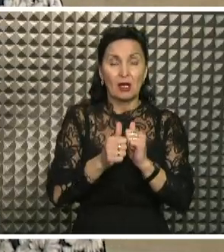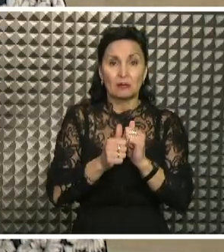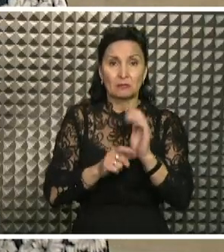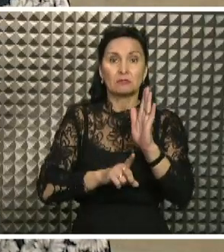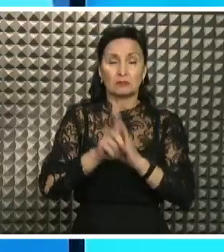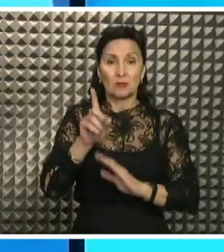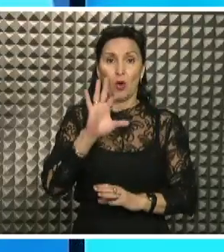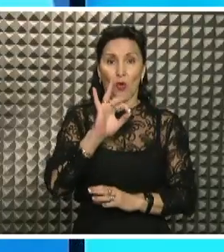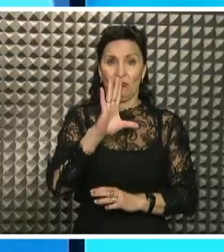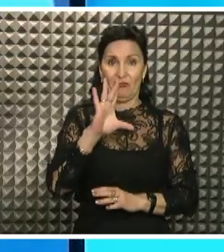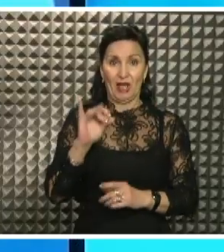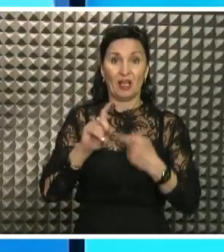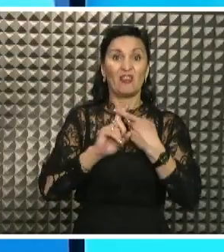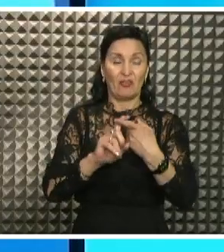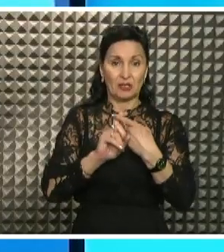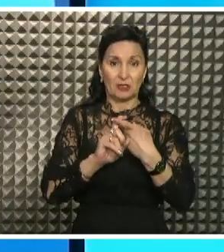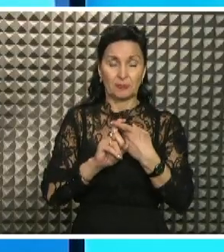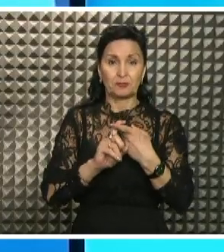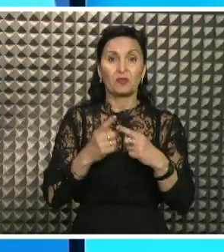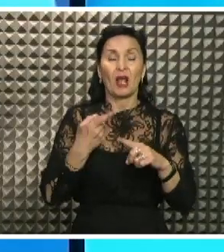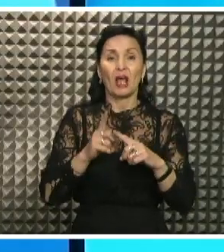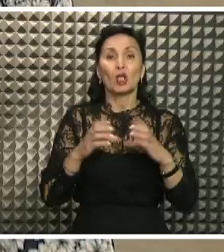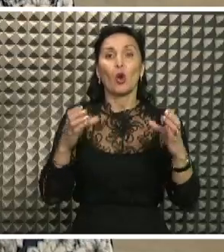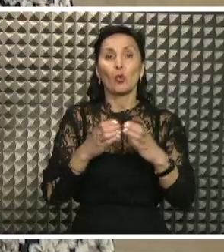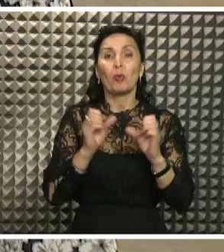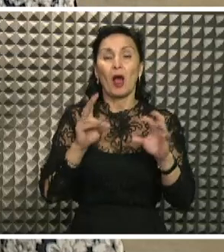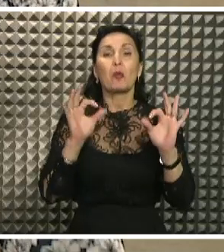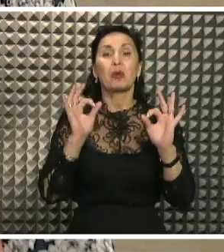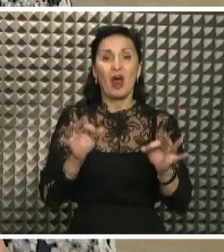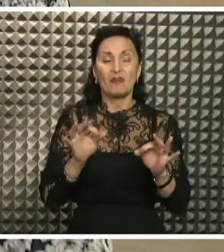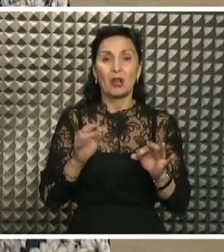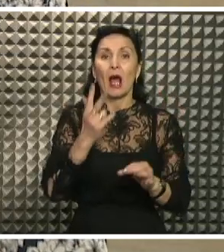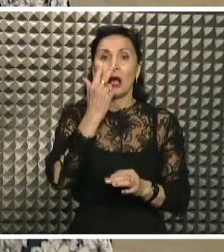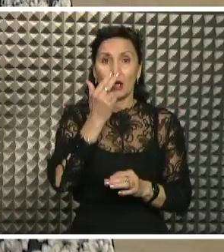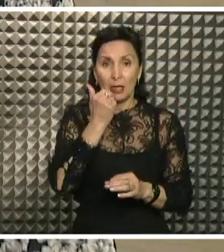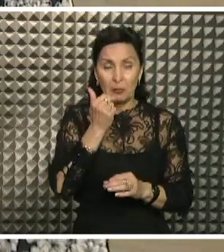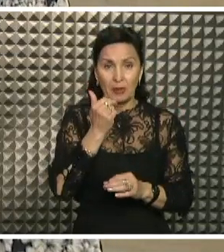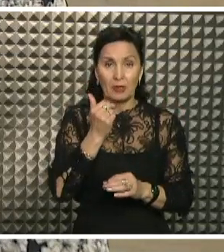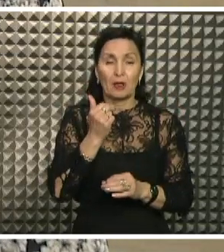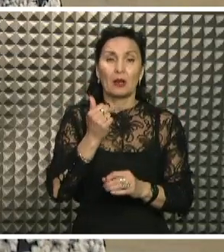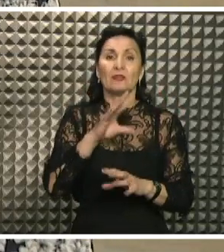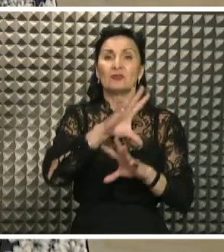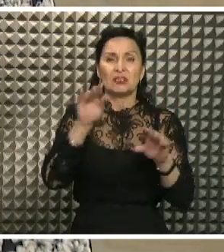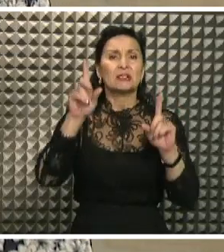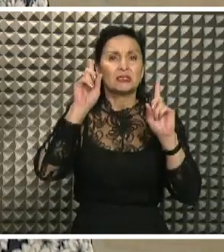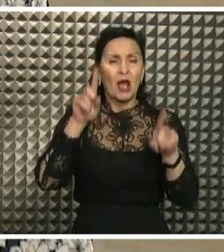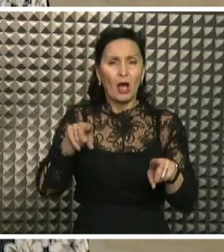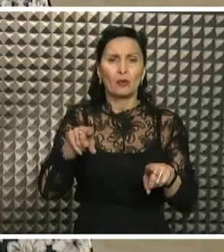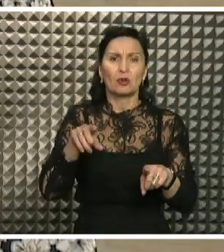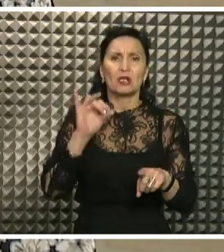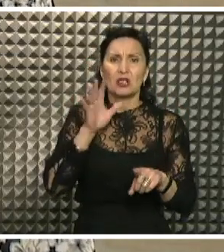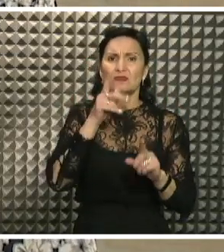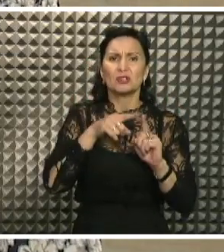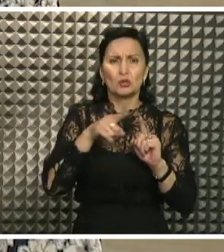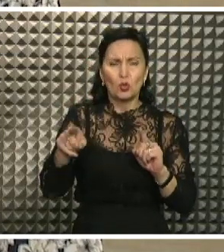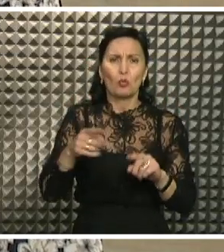вызывают респираторные инфекции. А что это за группы? И это группы, как правило, это грипп, парагрипп. Об этом все знают, и в сезон об